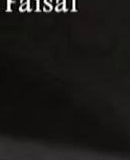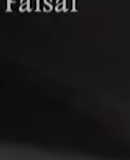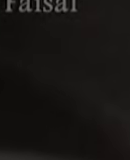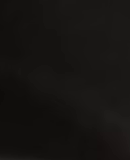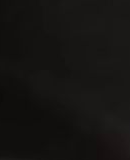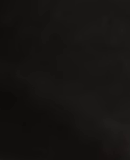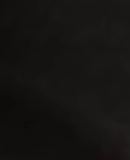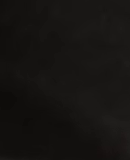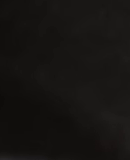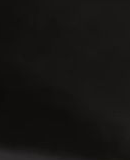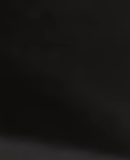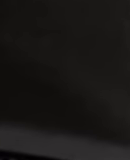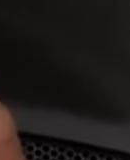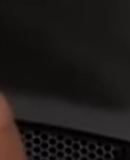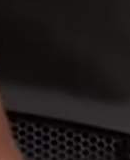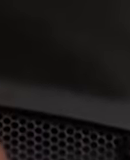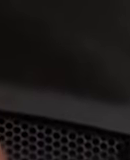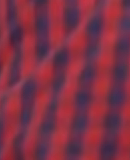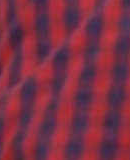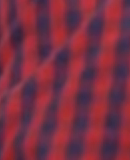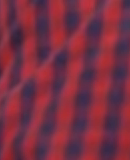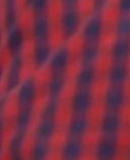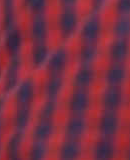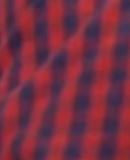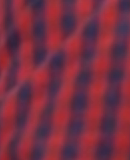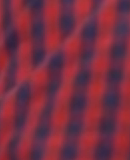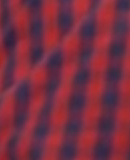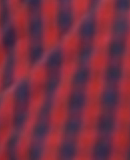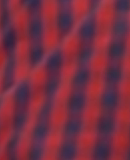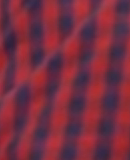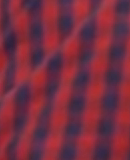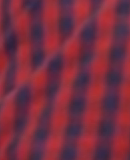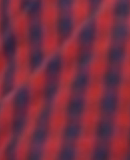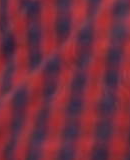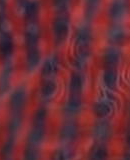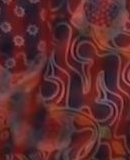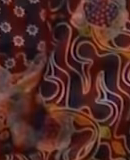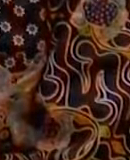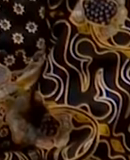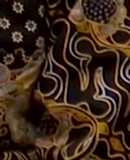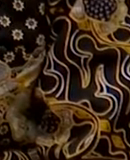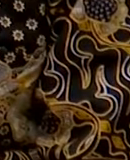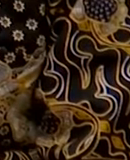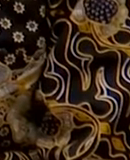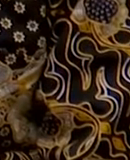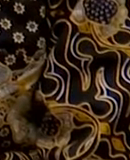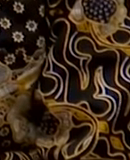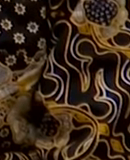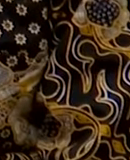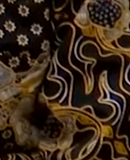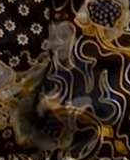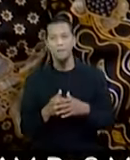sebagai seorang warga nangis warga negara Indonesia keturunan Tionghoa Nah itu mempunyai